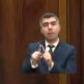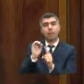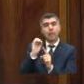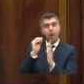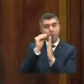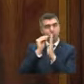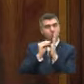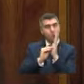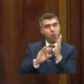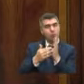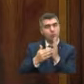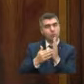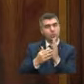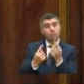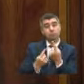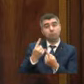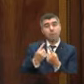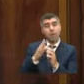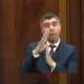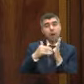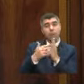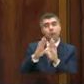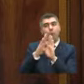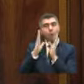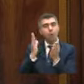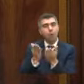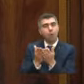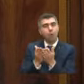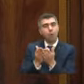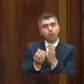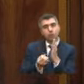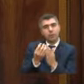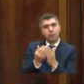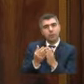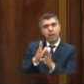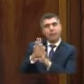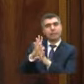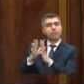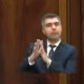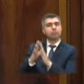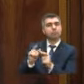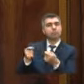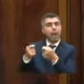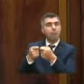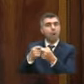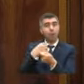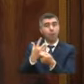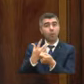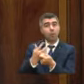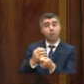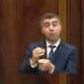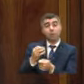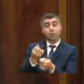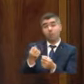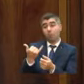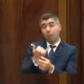البرنامج الحكومي أم بالبرنامج الحكومي كله أصلا. إننا في فريق الأصالة والمعاصرة نتمنى صادقين تدارك ذلك في